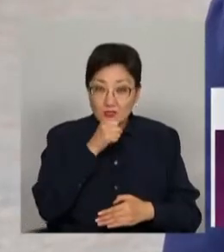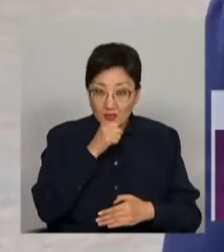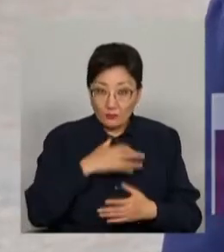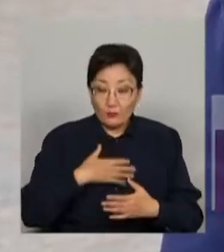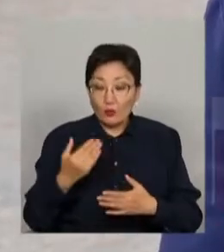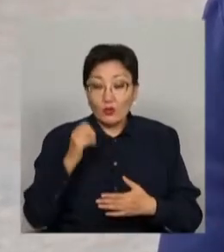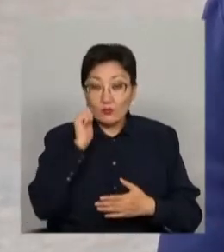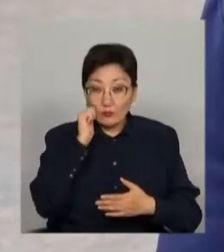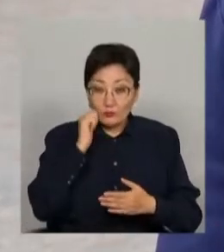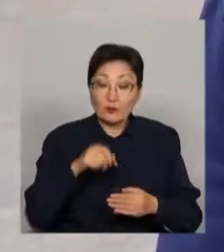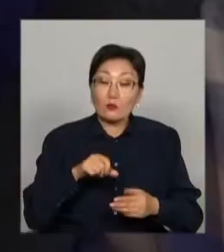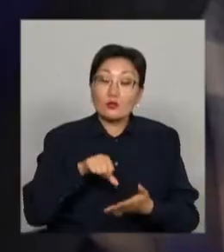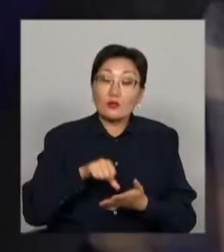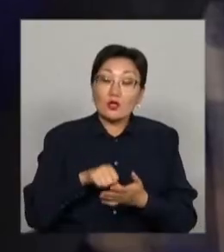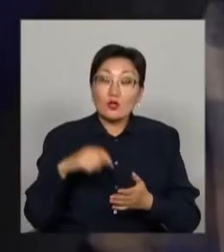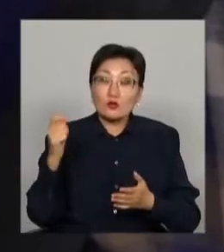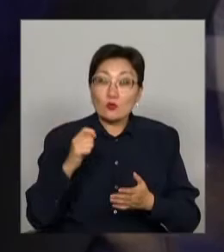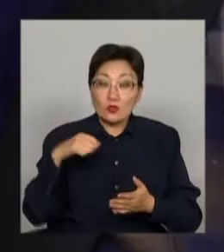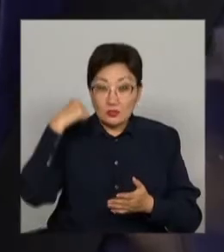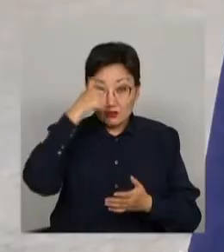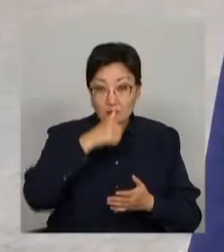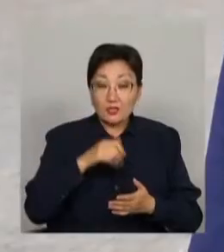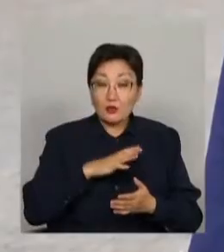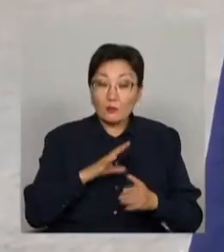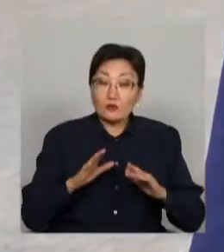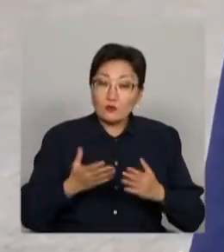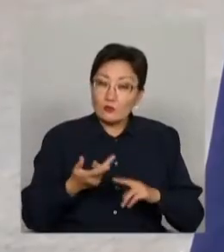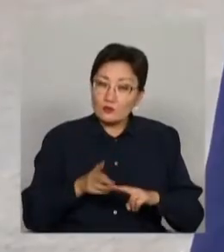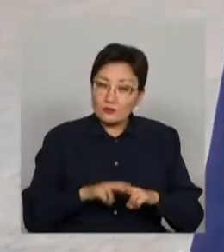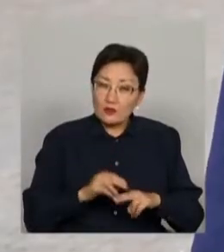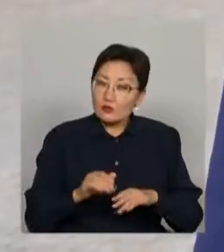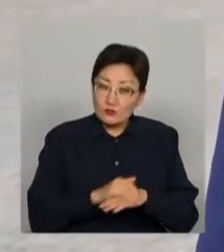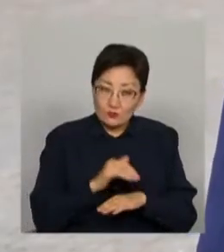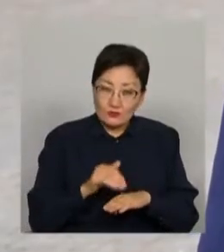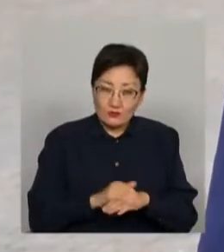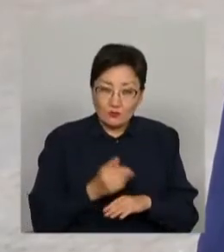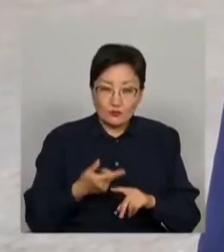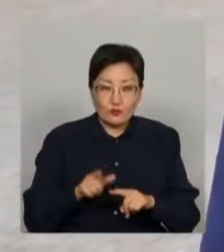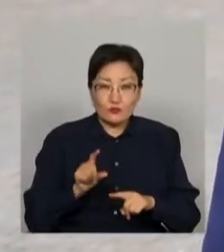ойнады. Соғыс жылдарында болған оқиға, өте жұмсақ, өте кең